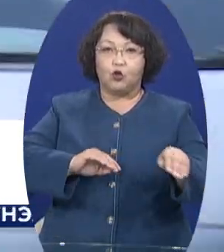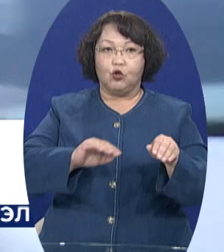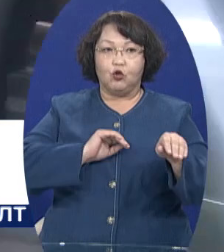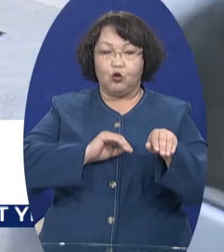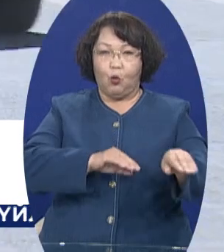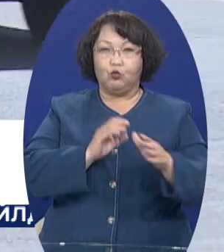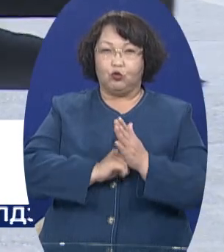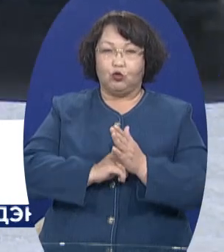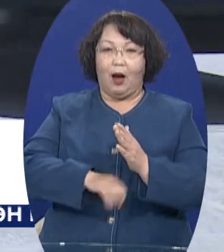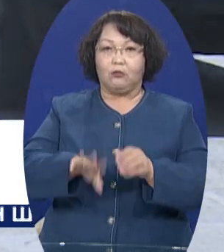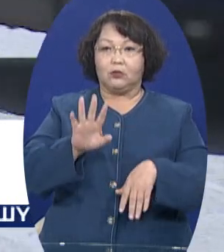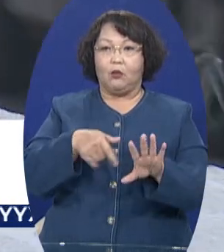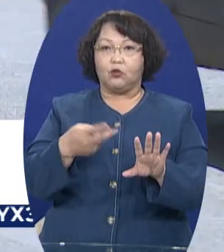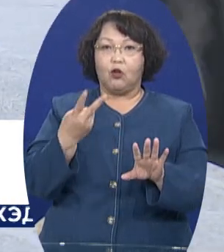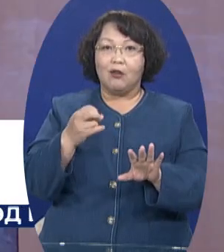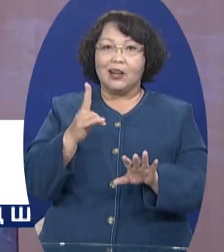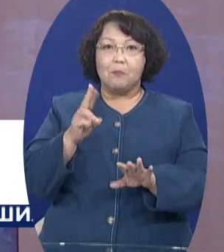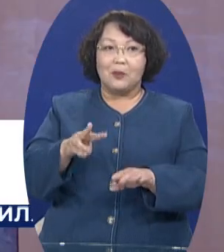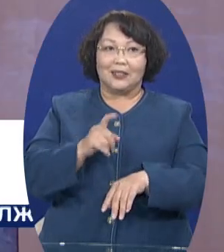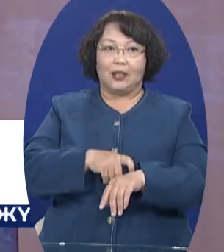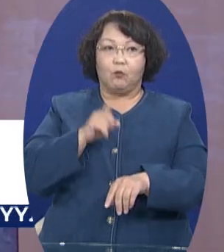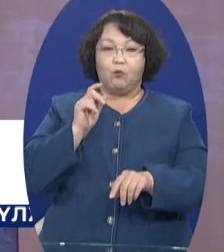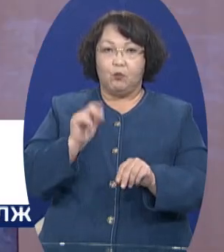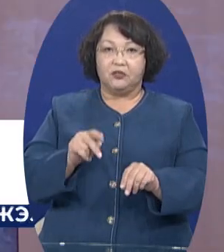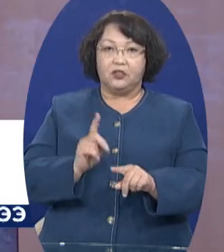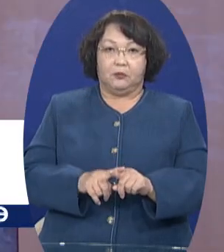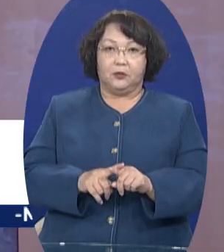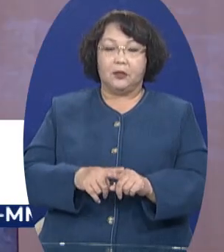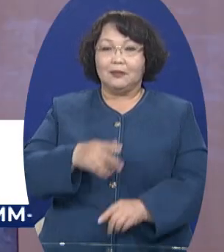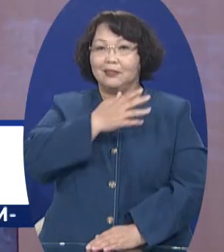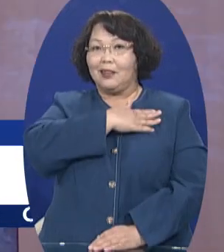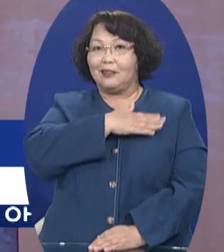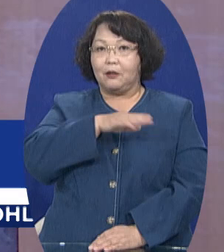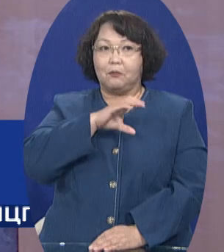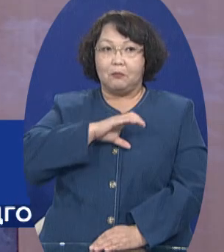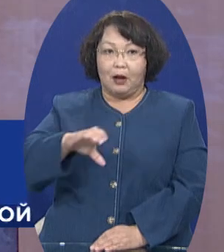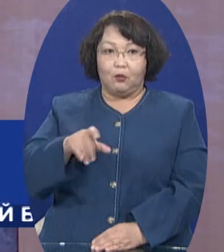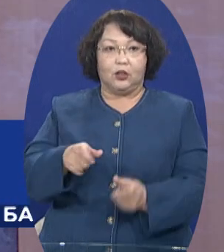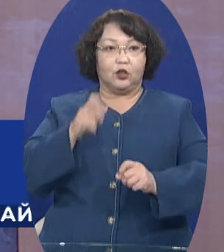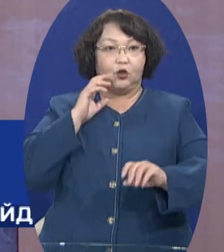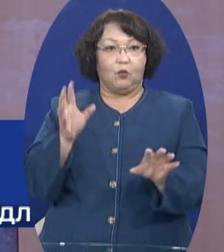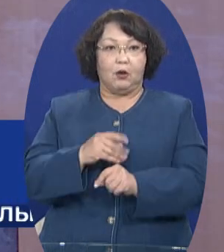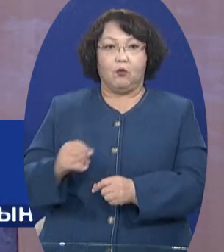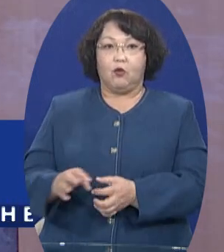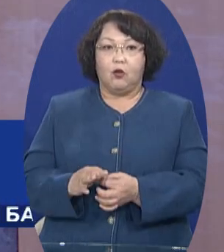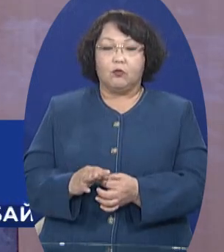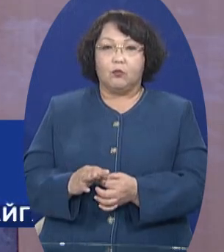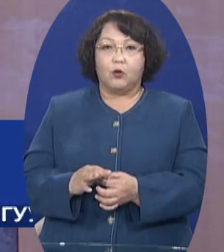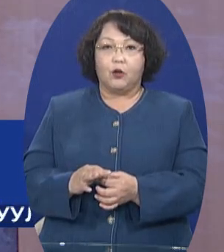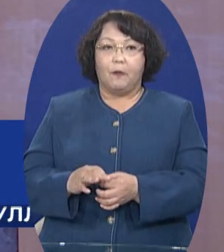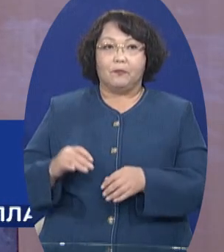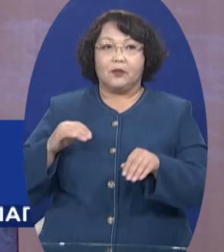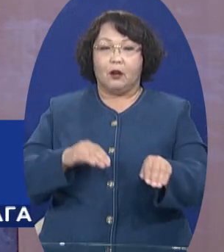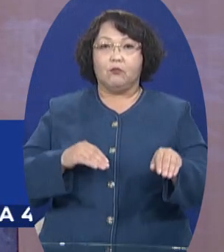цаг болгон нэмэгдүүлсэн байна. Загдагийн байгууллагаас яг энэ төвжил саадтай холбоотойгоор бол замын хөдөлгөөний